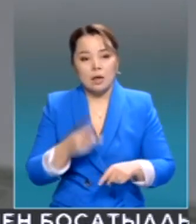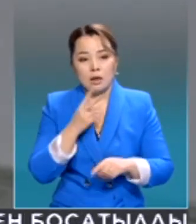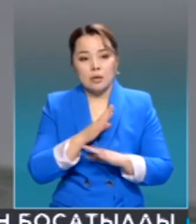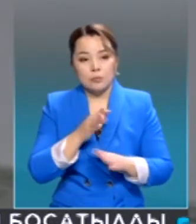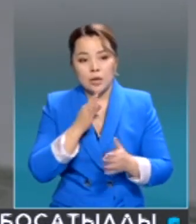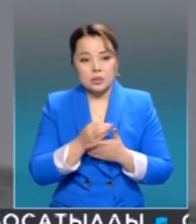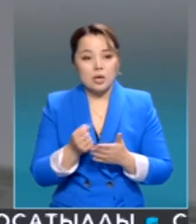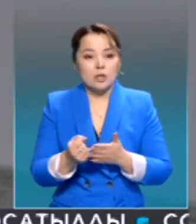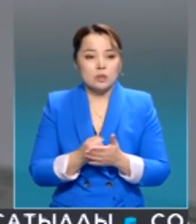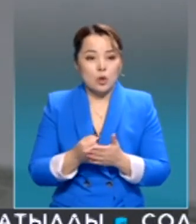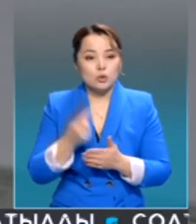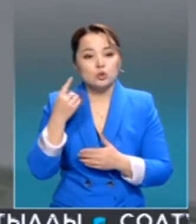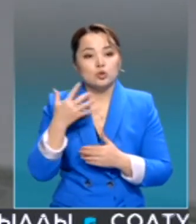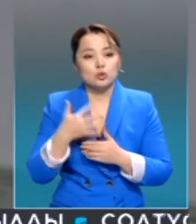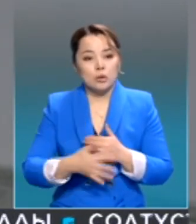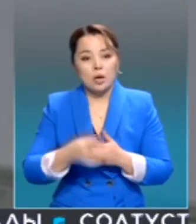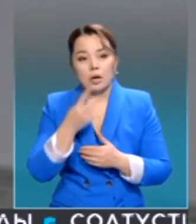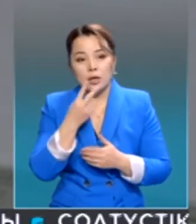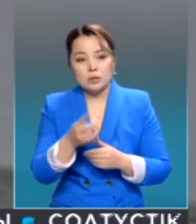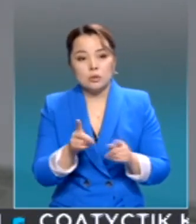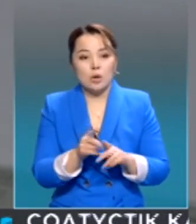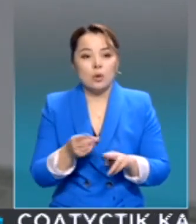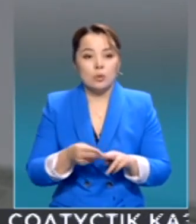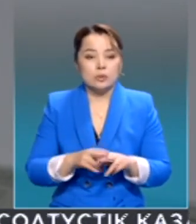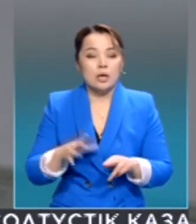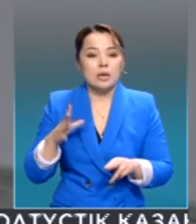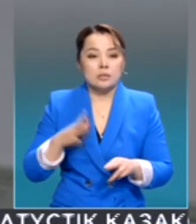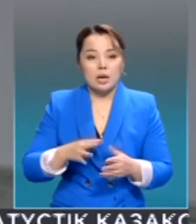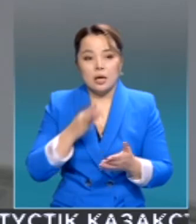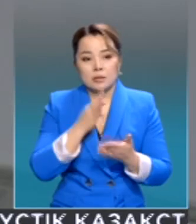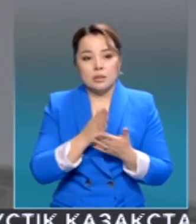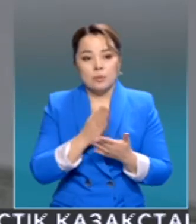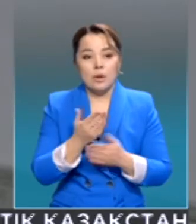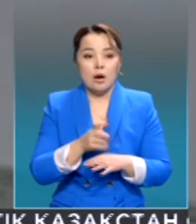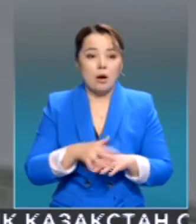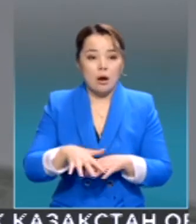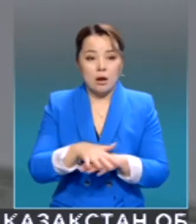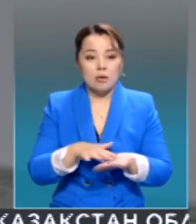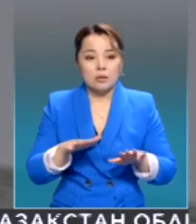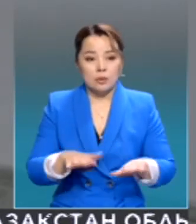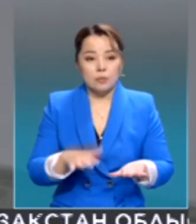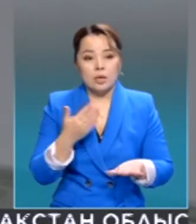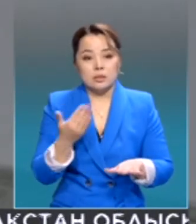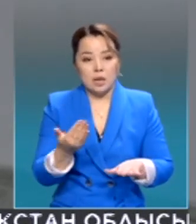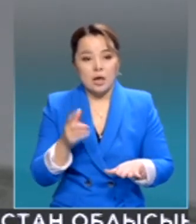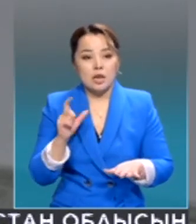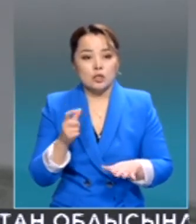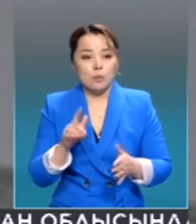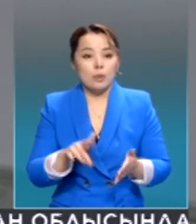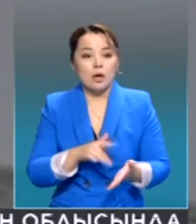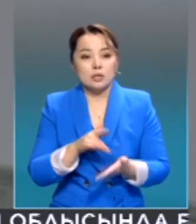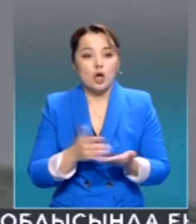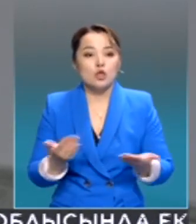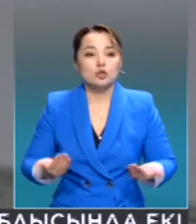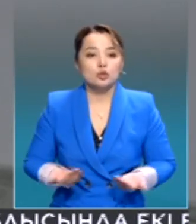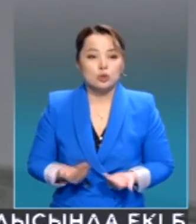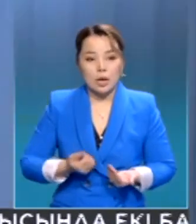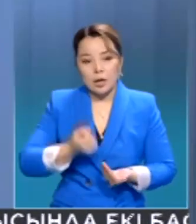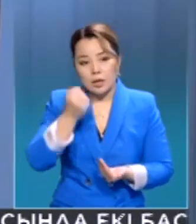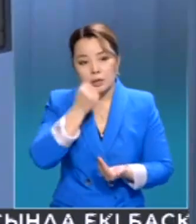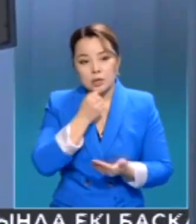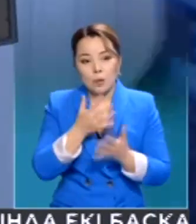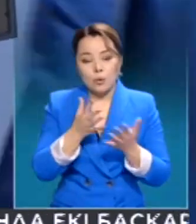барлығын түсінікпен қарап, осыған шыдап берген халқыма, осы Екібастұз қаласының тұрғындарына алғысым